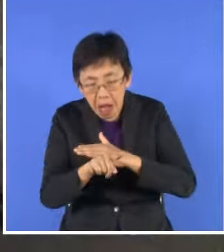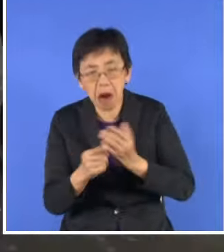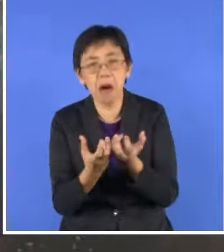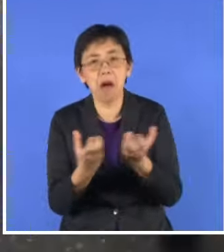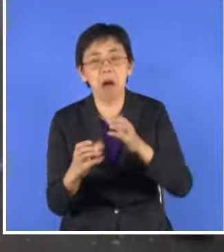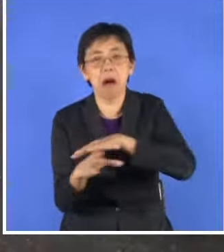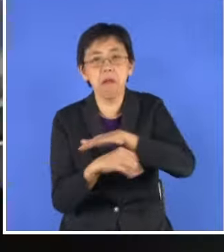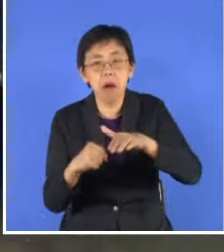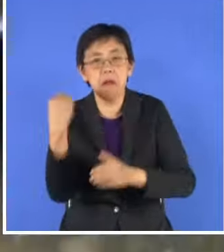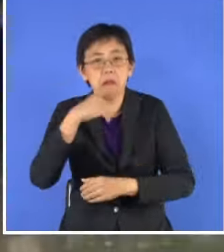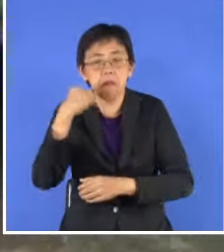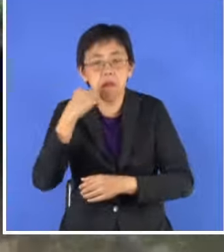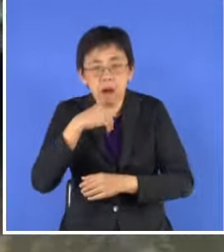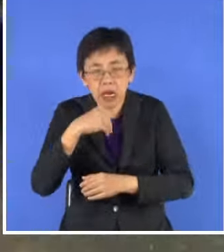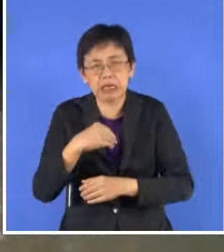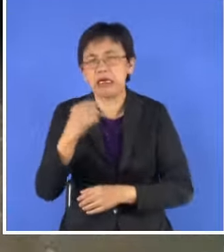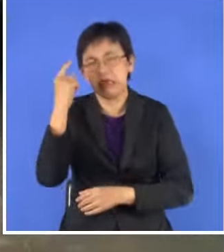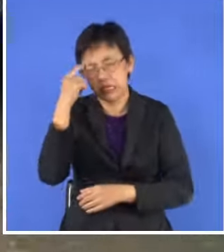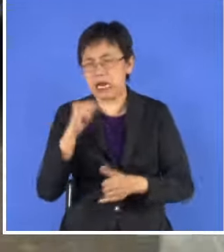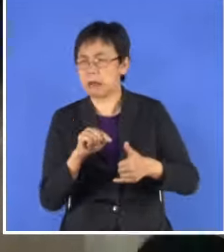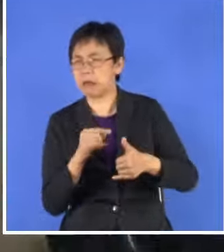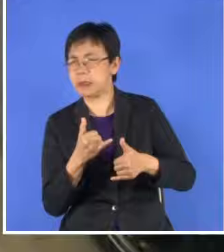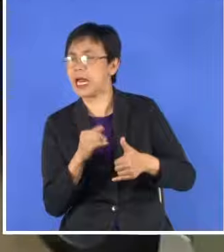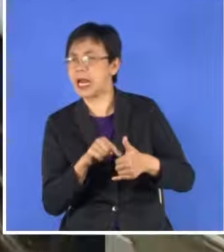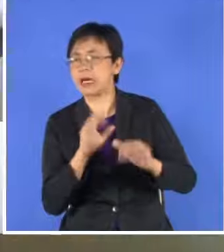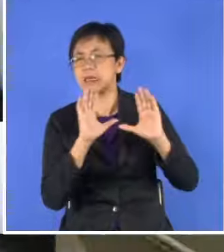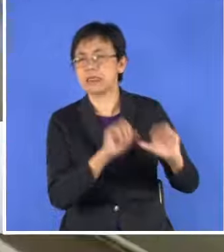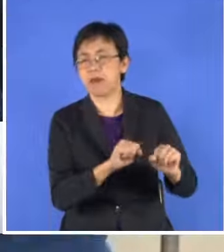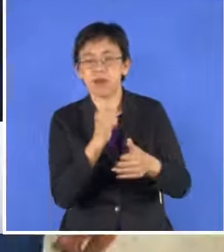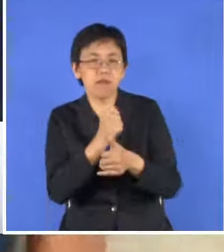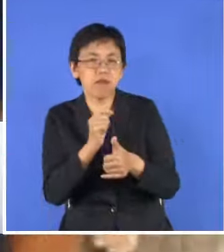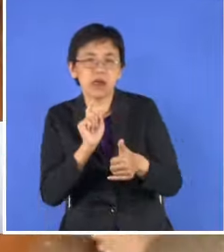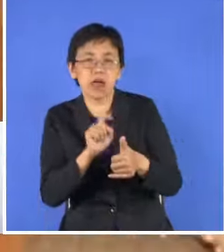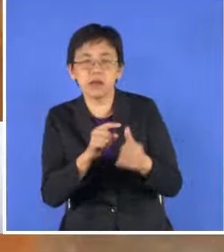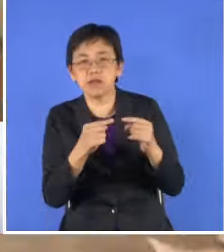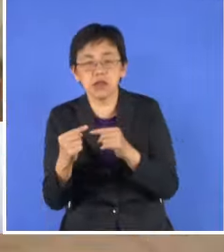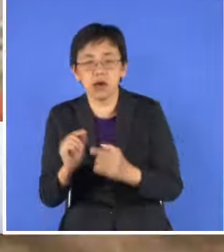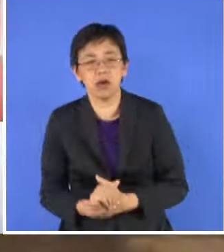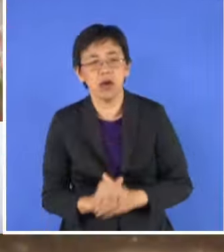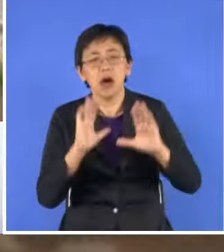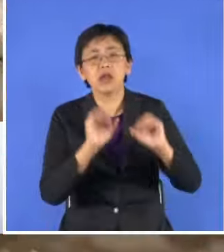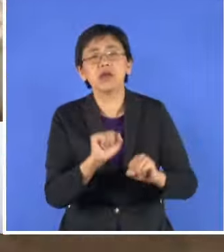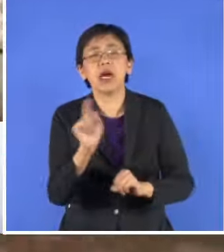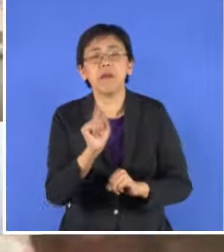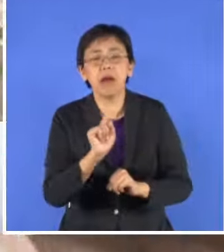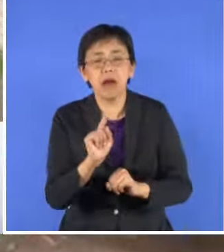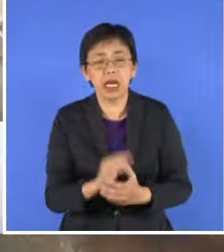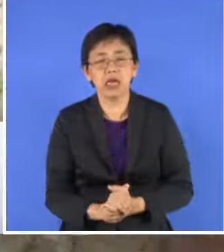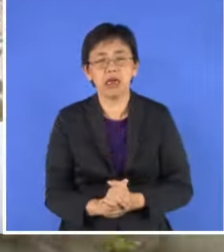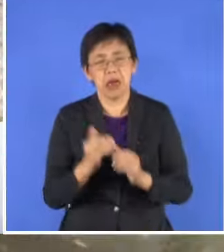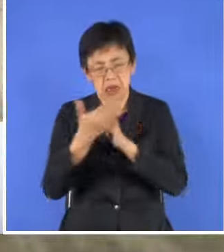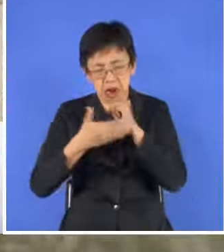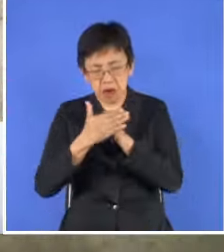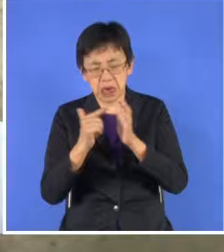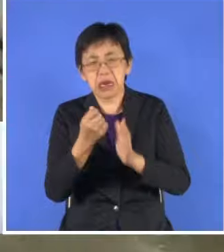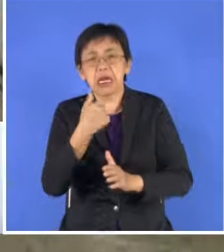โกดังร้างแล้วหลายครั้งก็คุมตัวสอบสวนเพิ่มเติมนะคะสาเหตุที่ถูกจับคาที่นอนแบบนี้เจ้าตัวบอกไม่ได้เสพยา